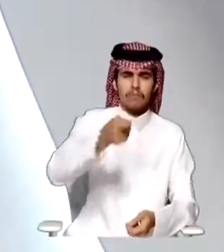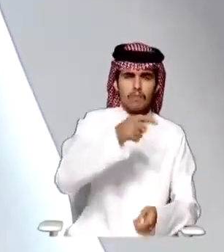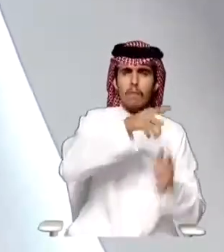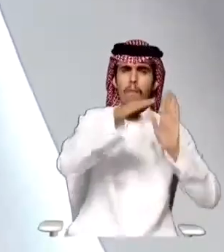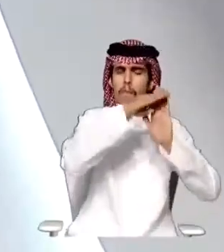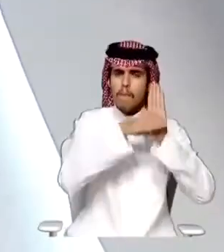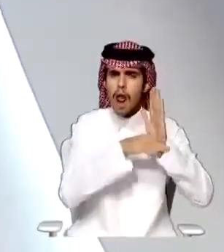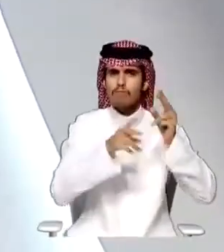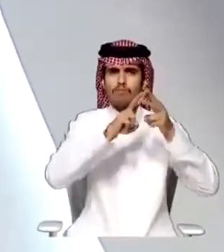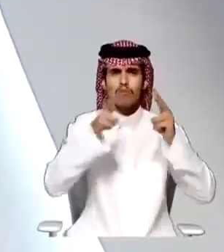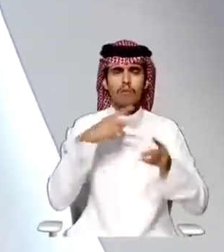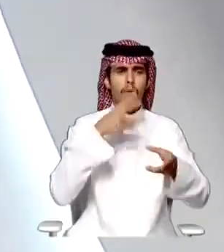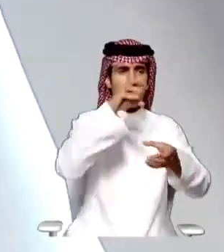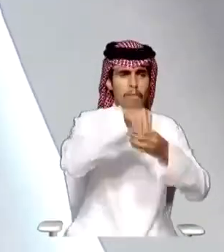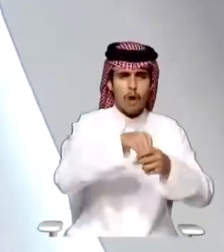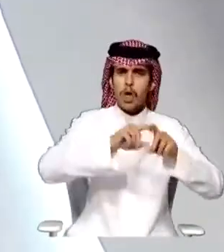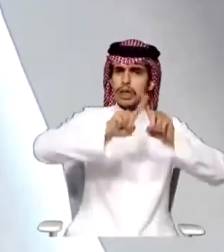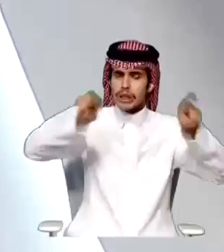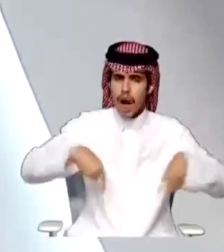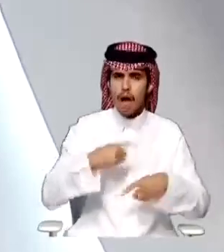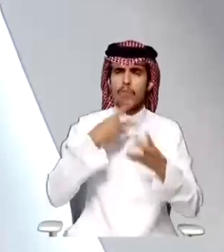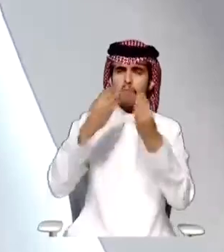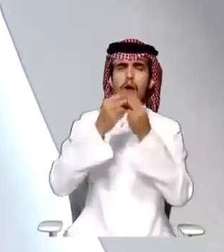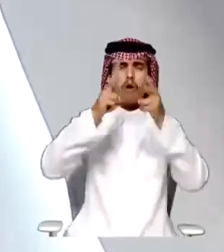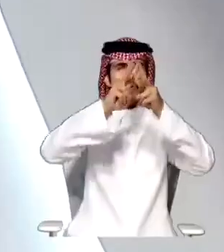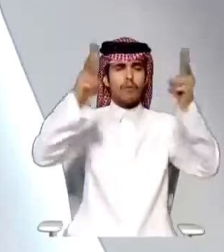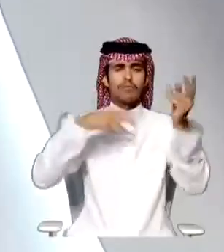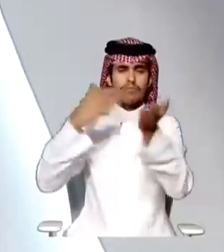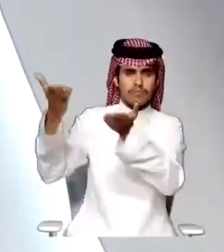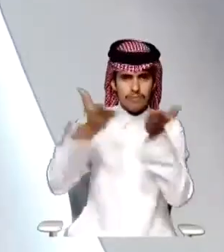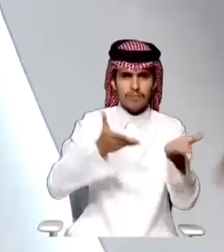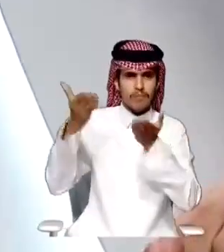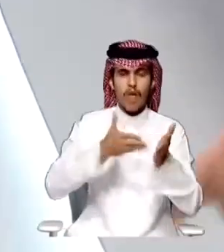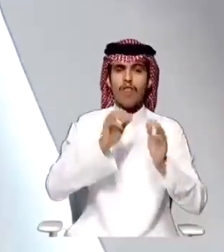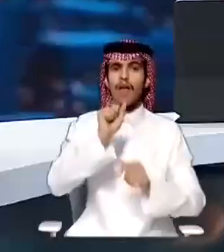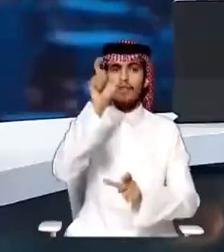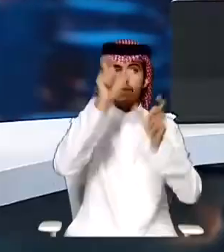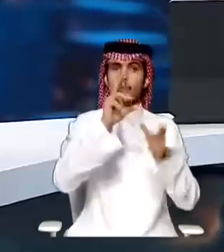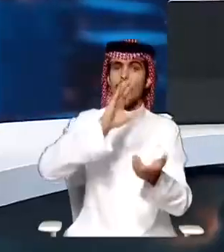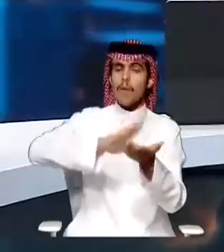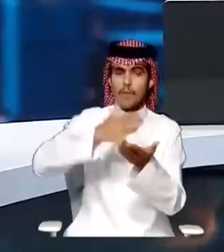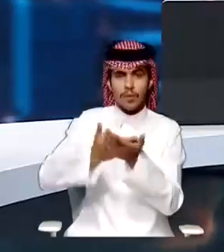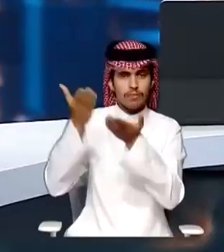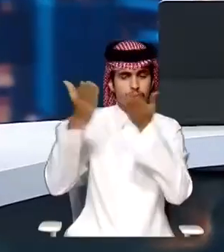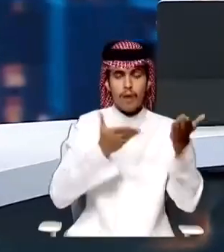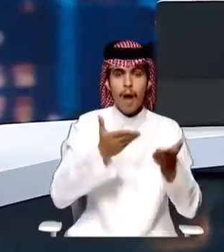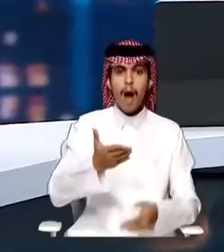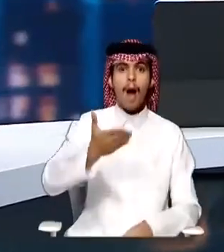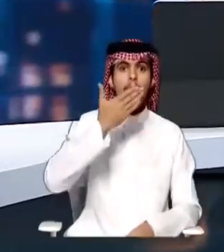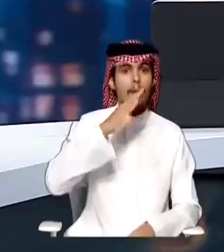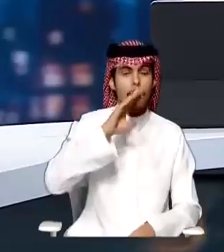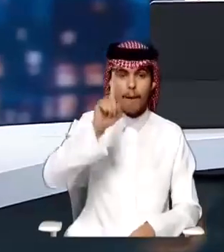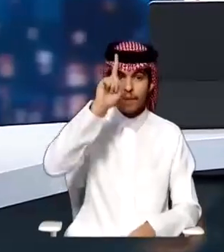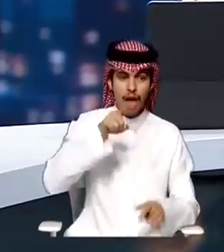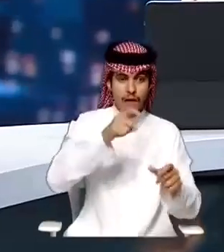في احد الاستراحات واستضيف وكذلك المترجمين الحمد لله بعد هذا العمل